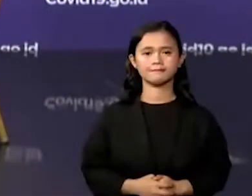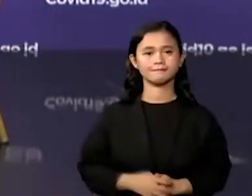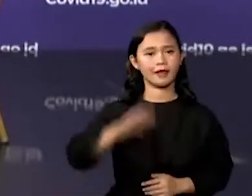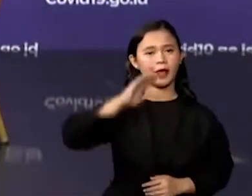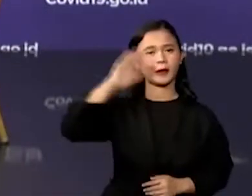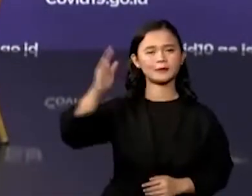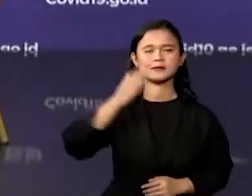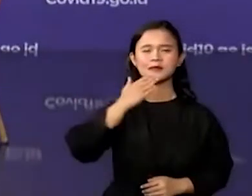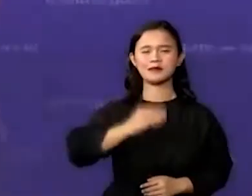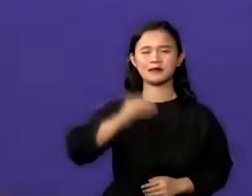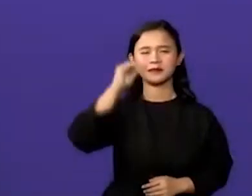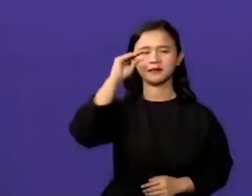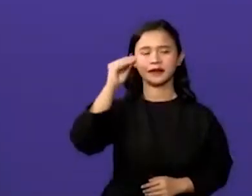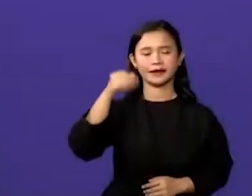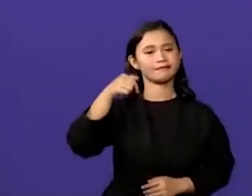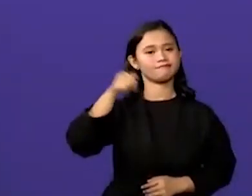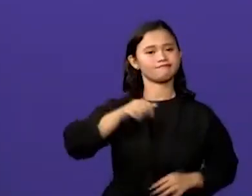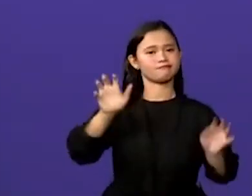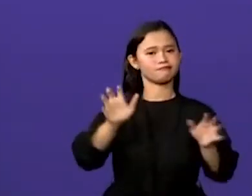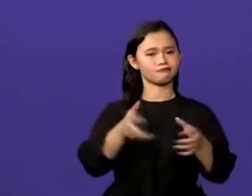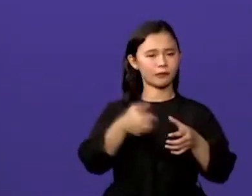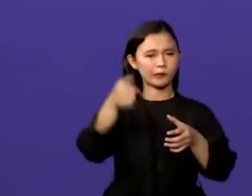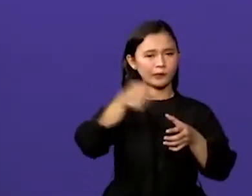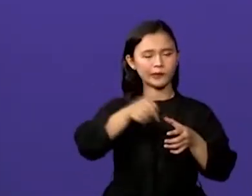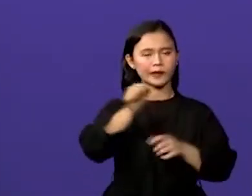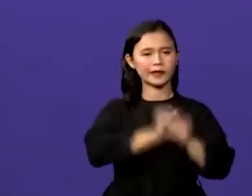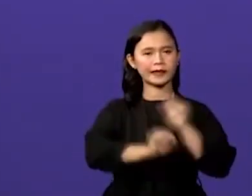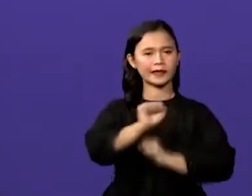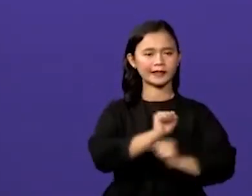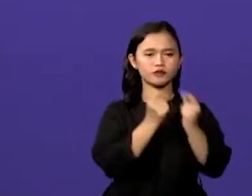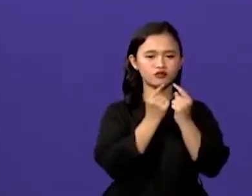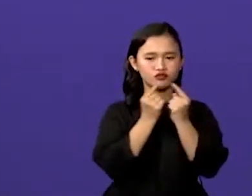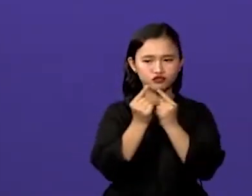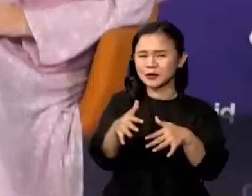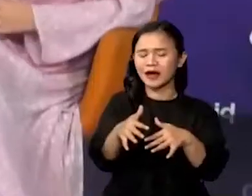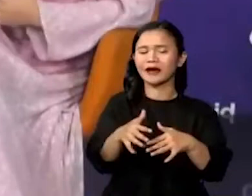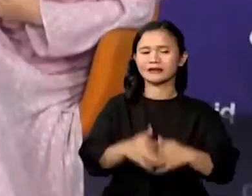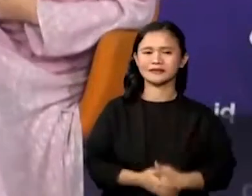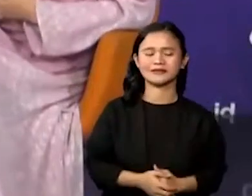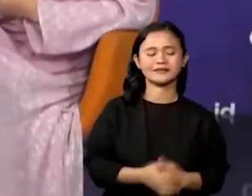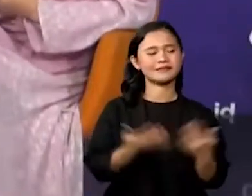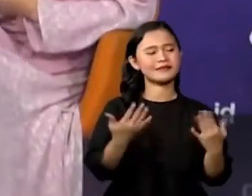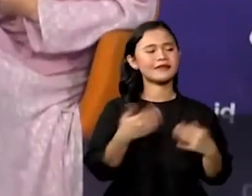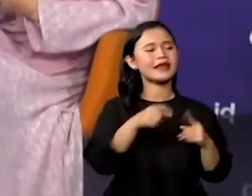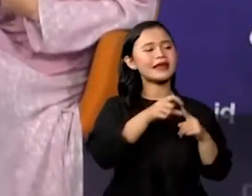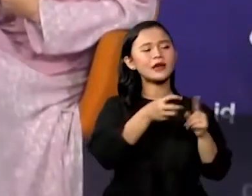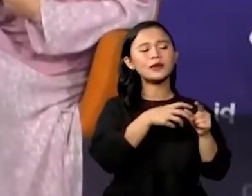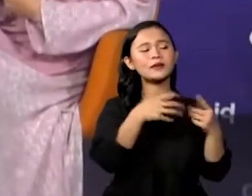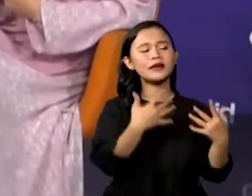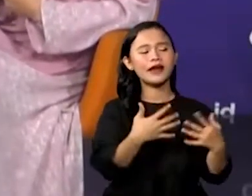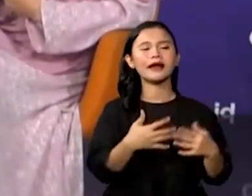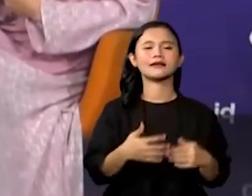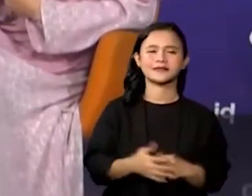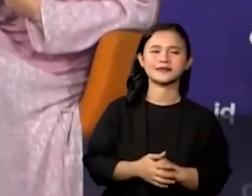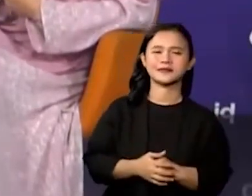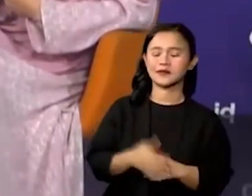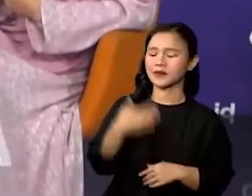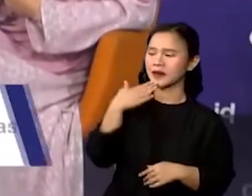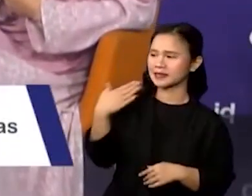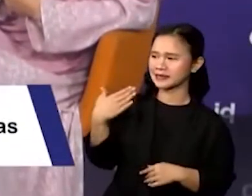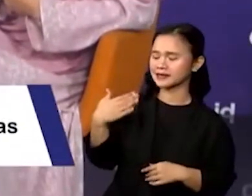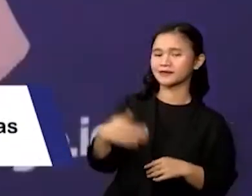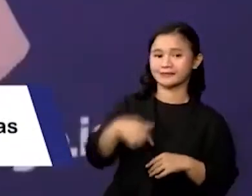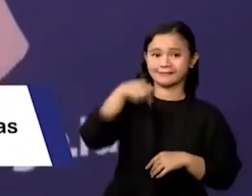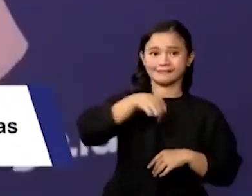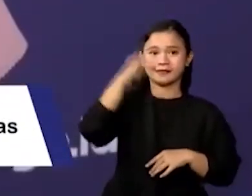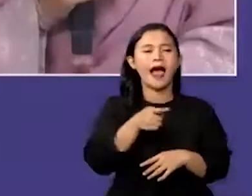Dalam satu pekan terakhir, 6 dari 10 provinsi mengalami penurunan angka kasus COVID-19. Ini disampaikan oleh Ketua Bidang Data